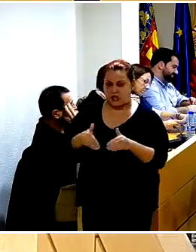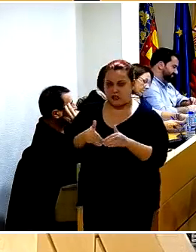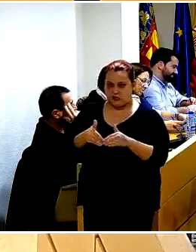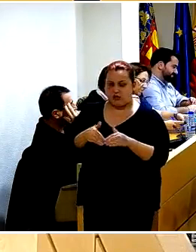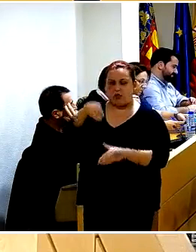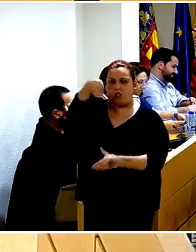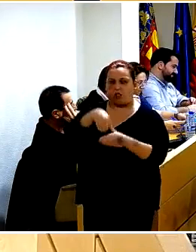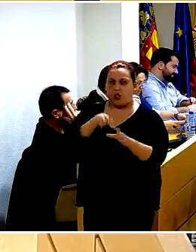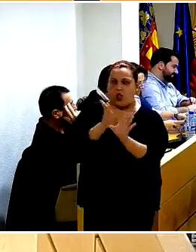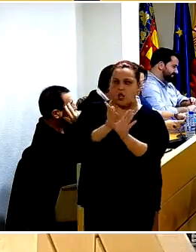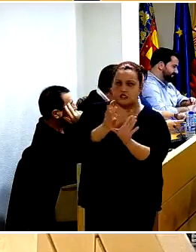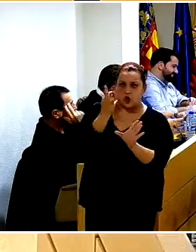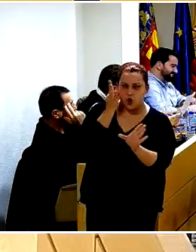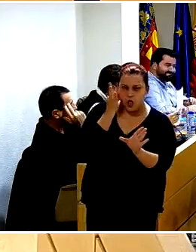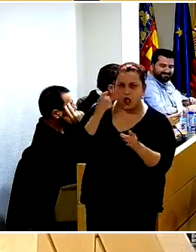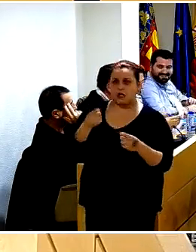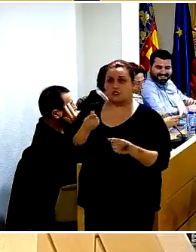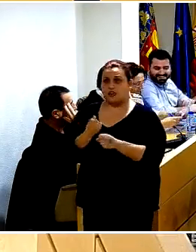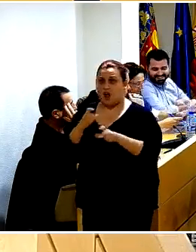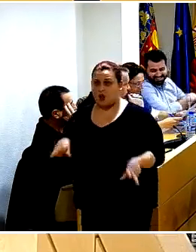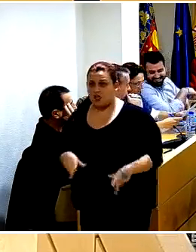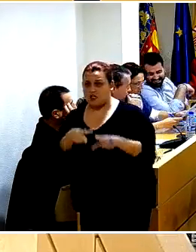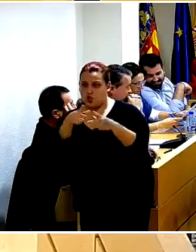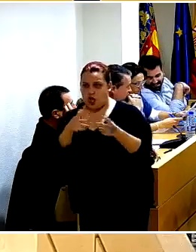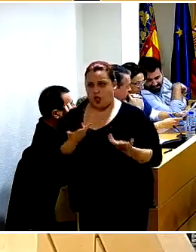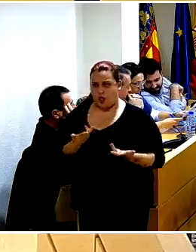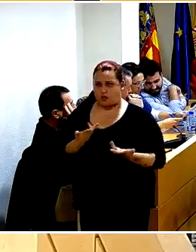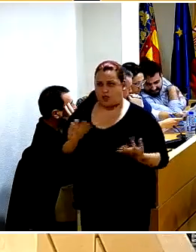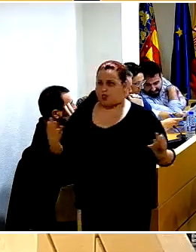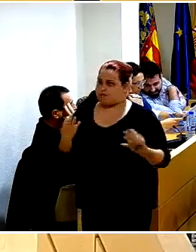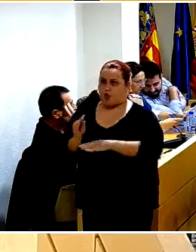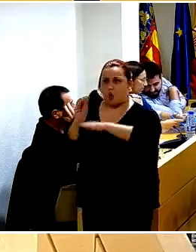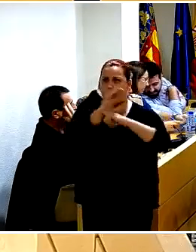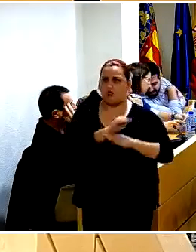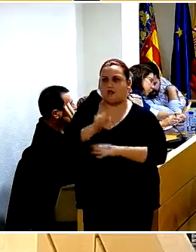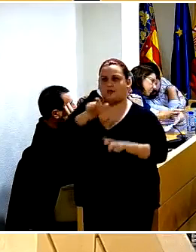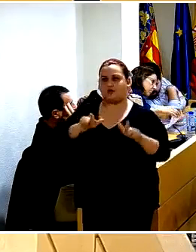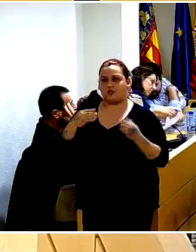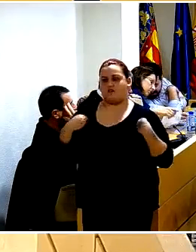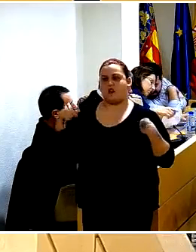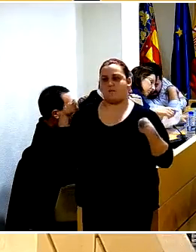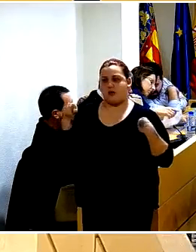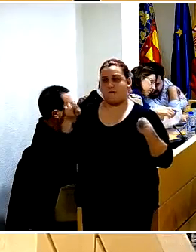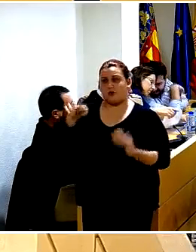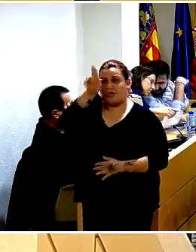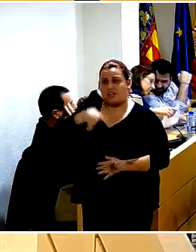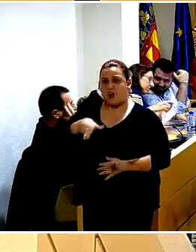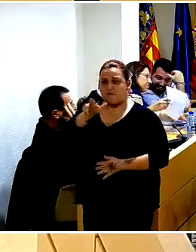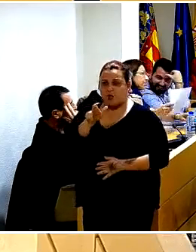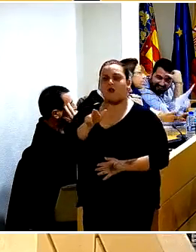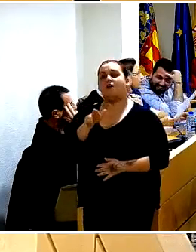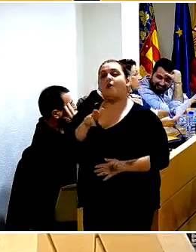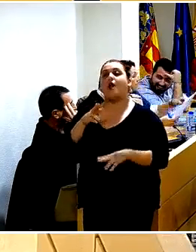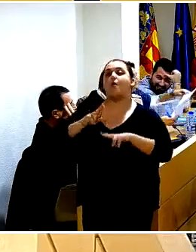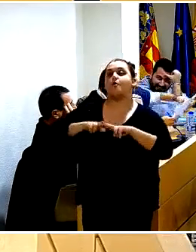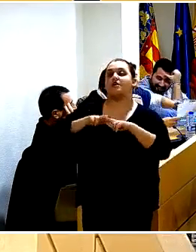psicòlogues, educadores, treballadores socials velen per la ciutadania. També, com no, mantenim les polítiques d'igualtat i de